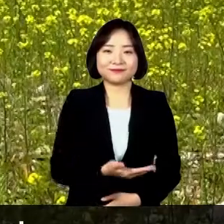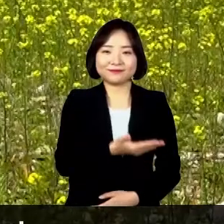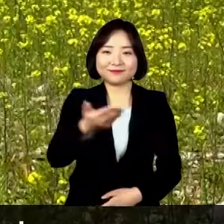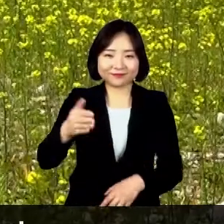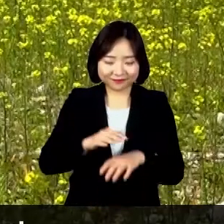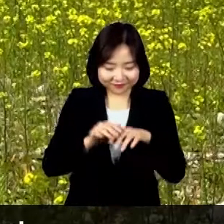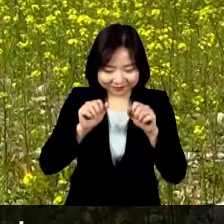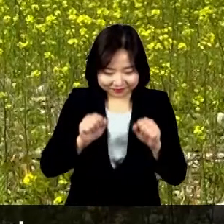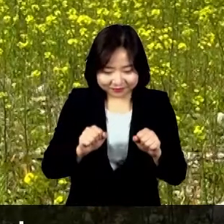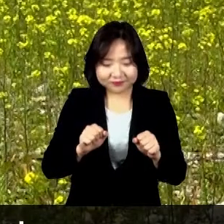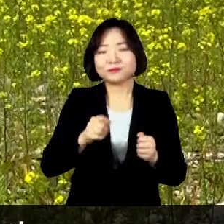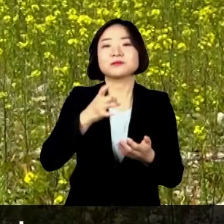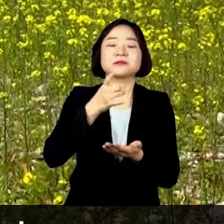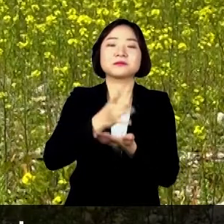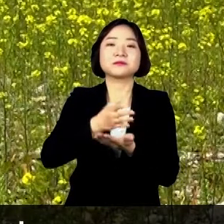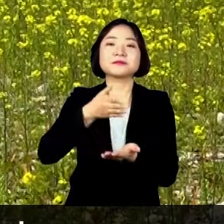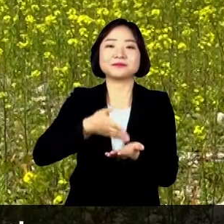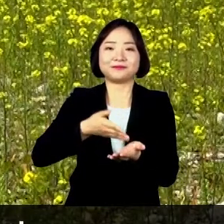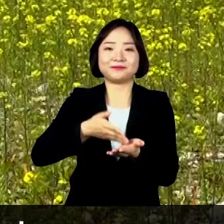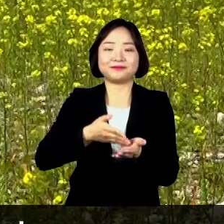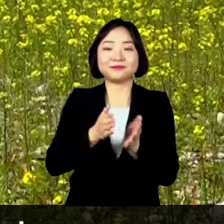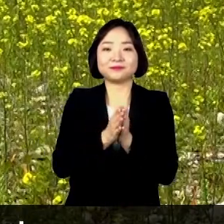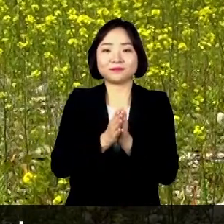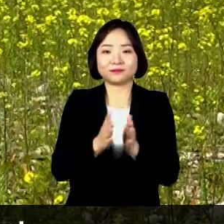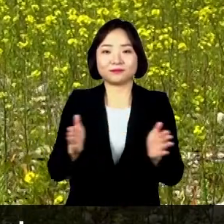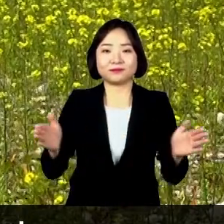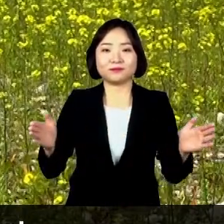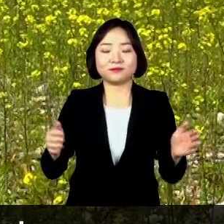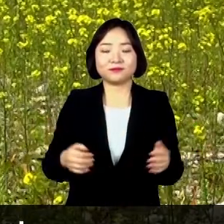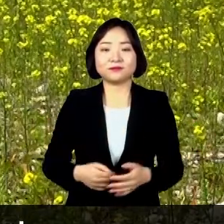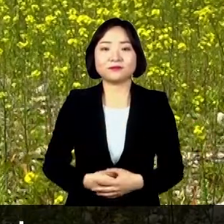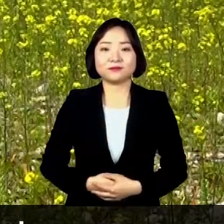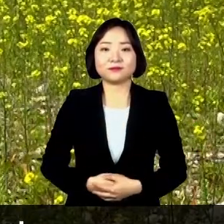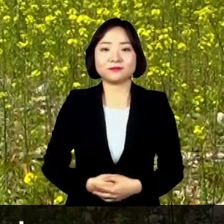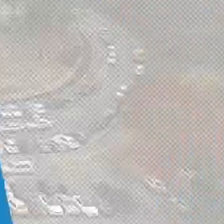시청자 여러분 안녕하십니까? 천안 뉴스입니다. 뉴스를 시작하겠습니다.